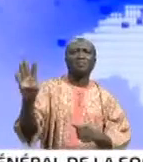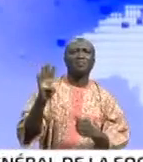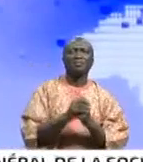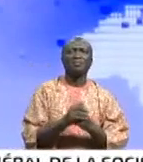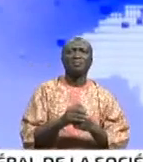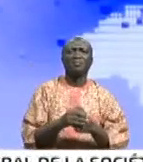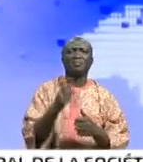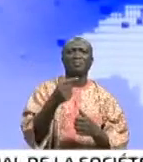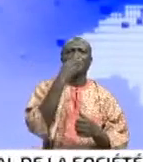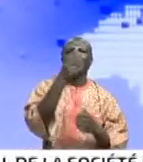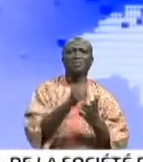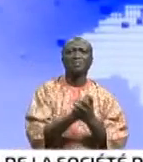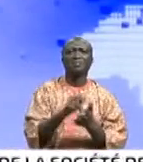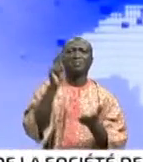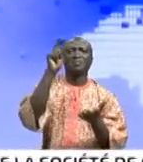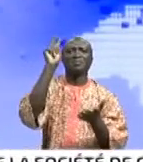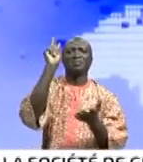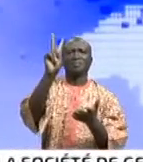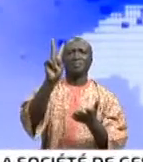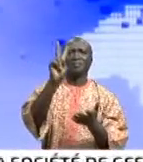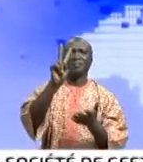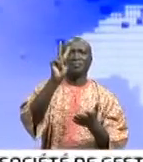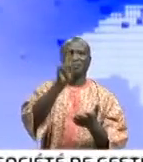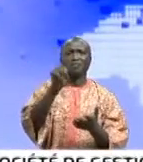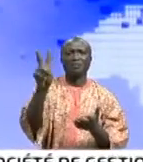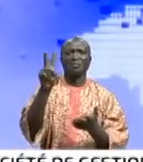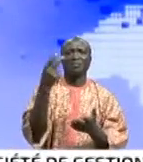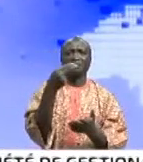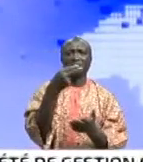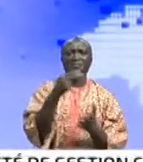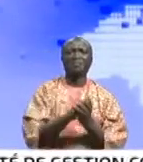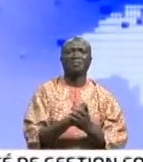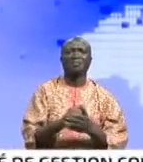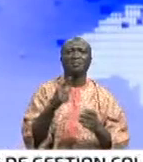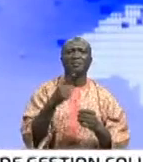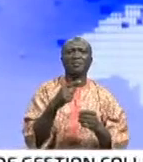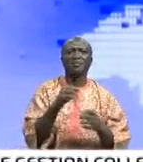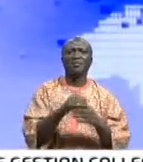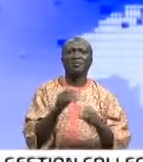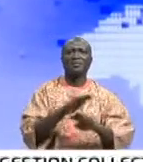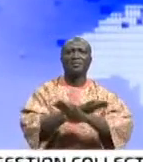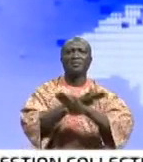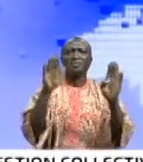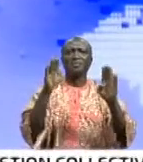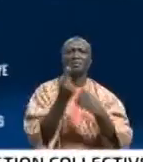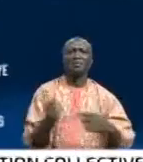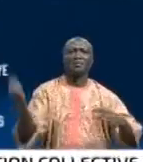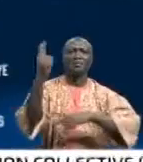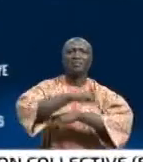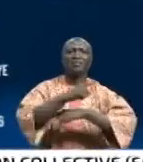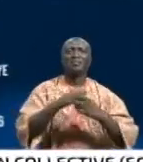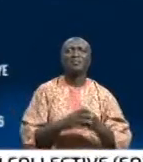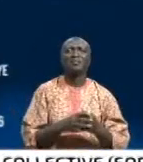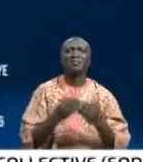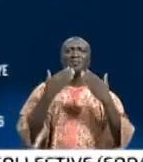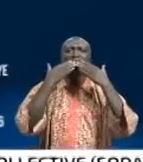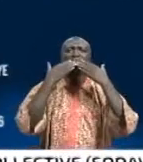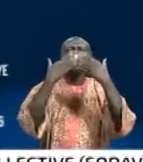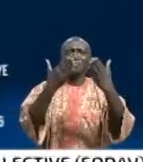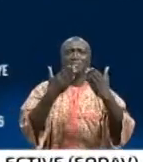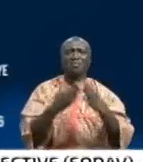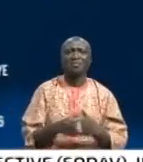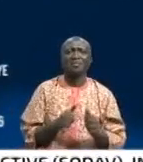de 22h en direct sur la DTV pour votre émission débrief et voilà ce qui met un terme à ce journal merci de nous avoir suivi